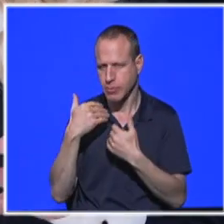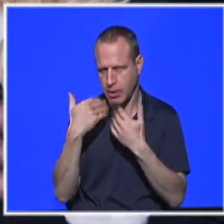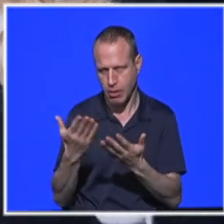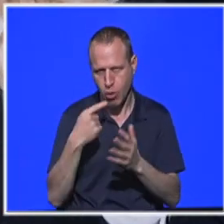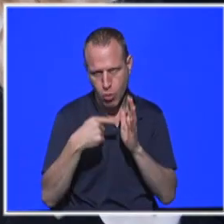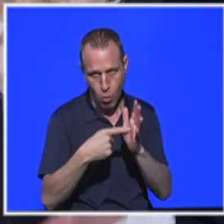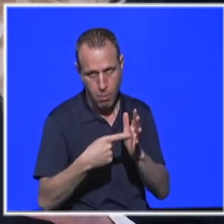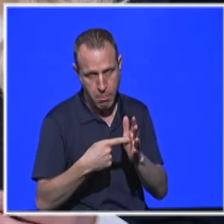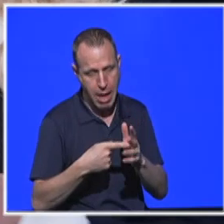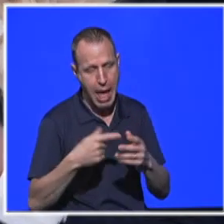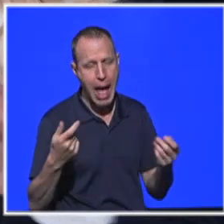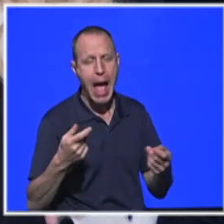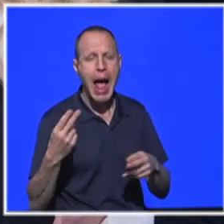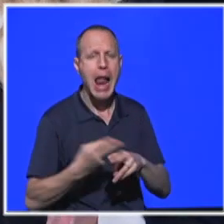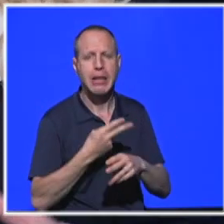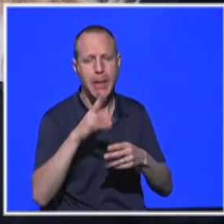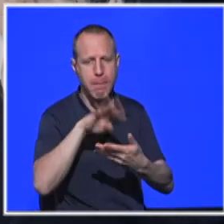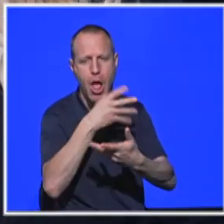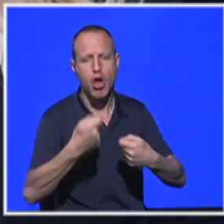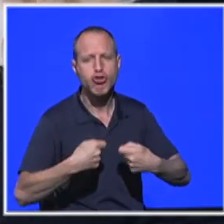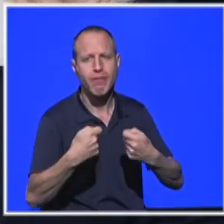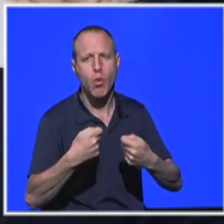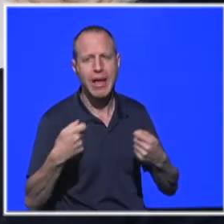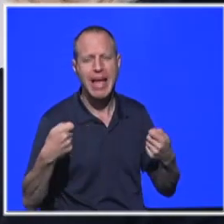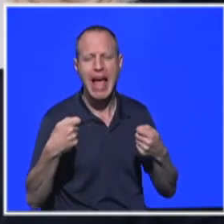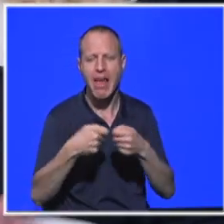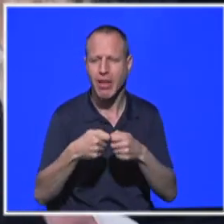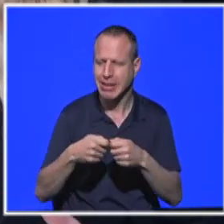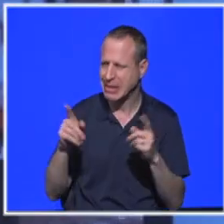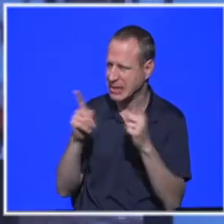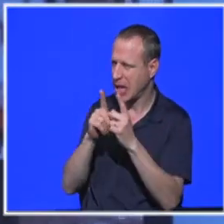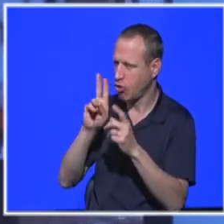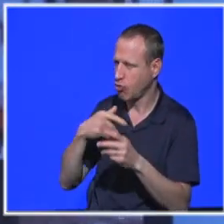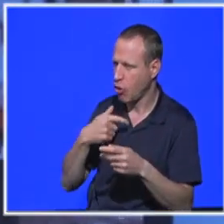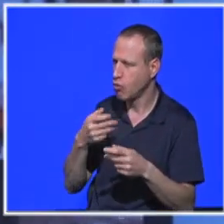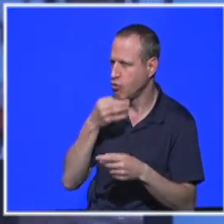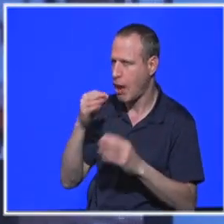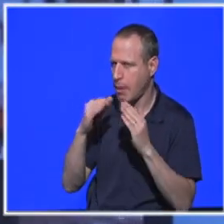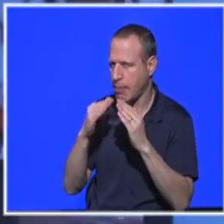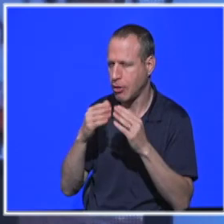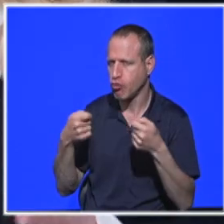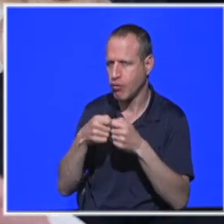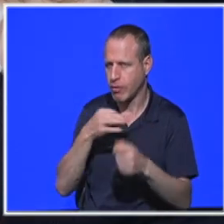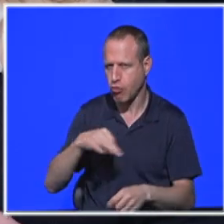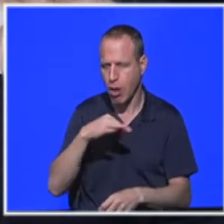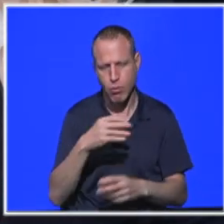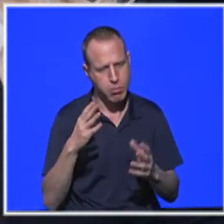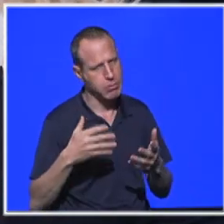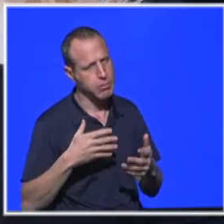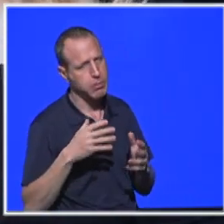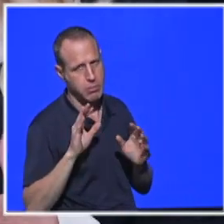למה שנקרא מערך שיווקי של רלוונטיות. קצרה, כי הממשלה, יש לנו שאלה מהבית. בשמחה, ראש הממשלה, אבל למשל